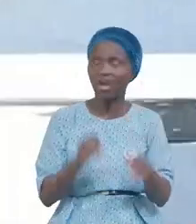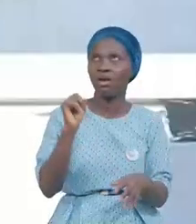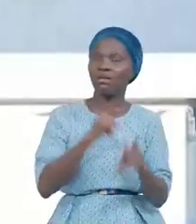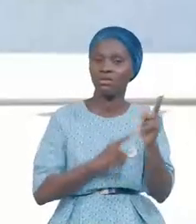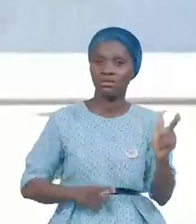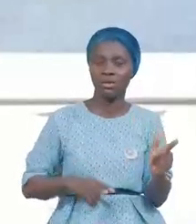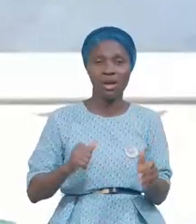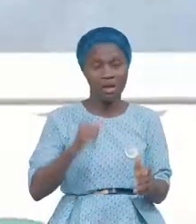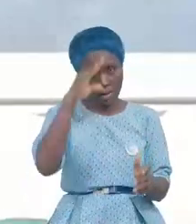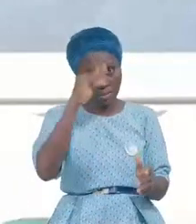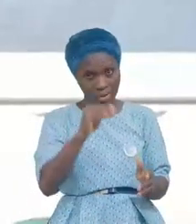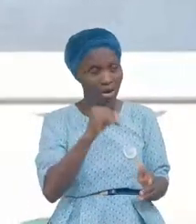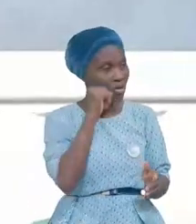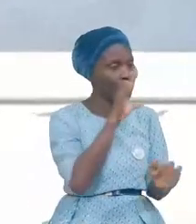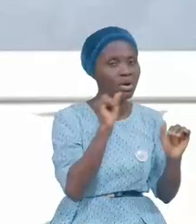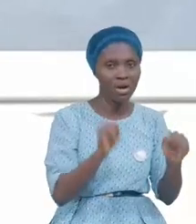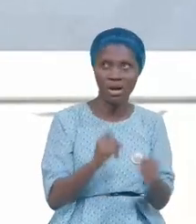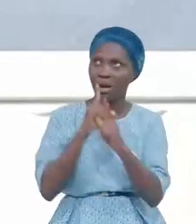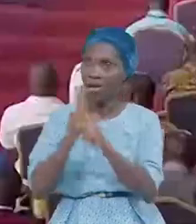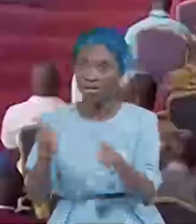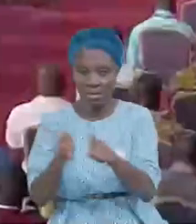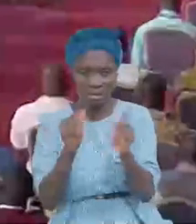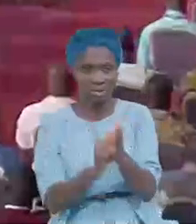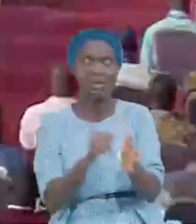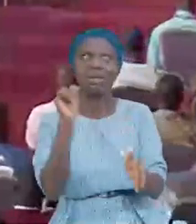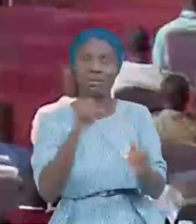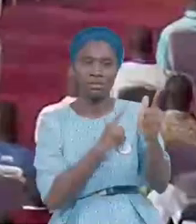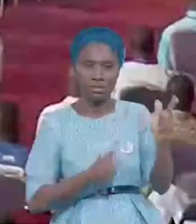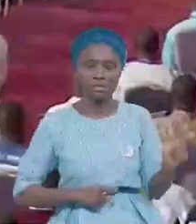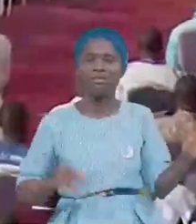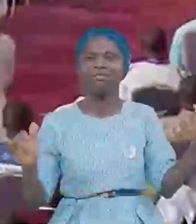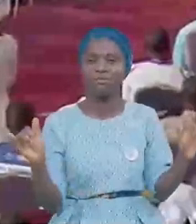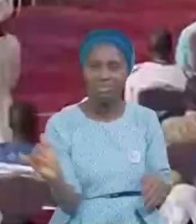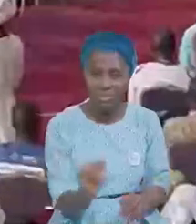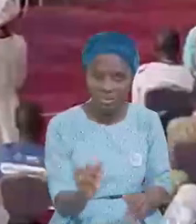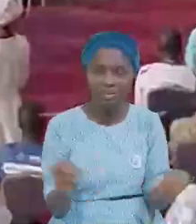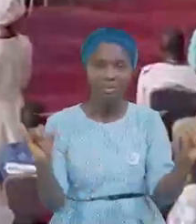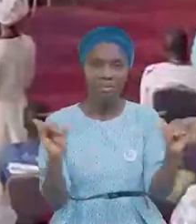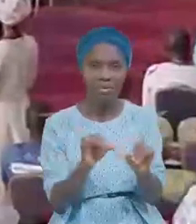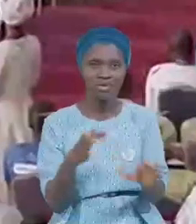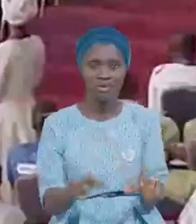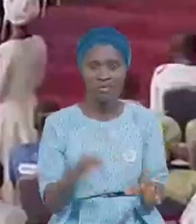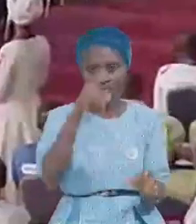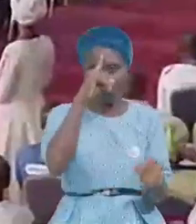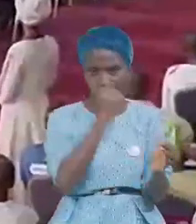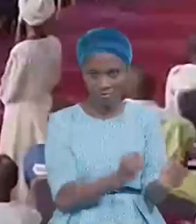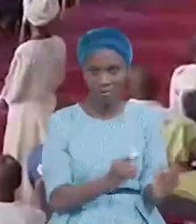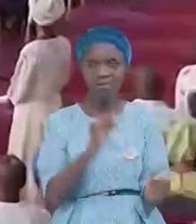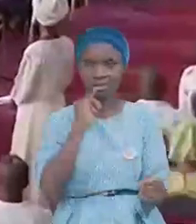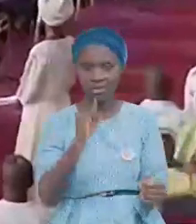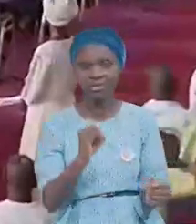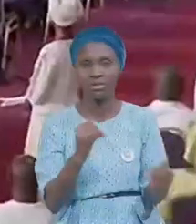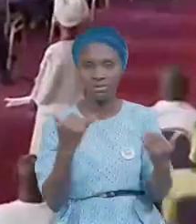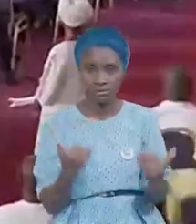Oui, Seigneur. La même mesure de foi disponible pour nous, pour que nous soyons guéris ou pour